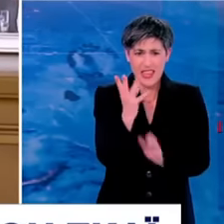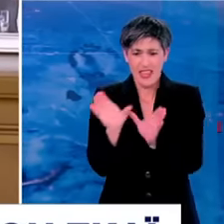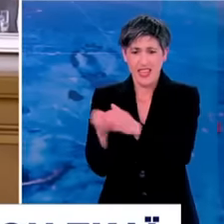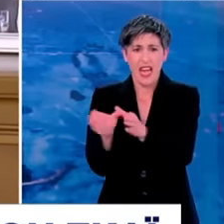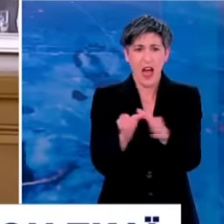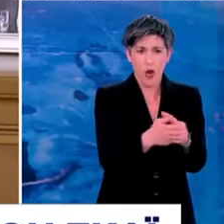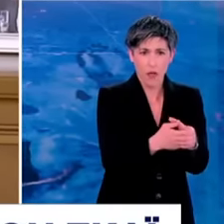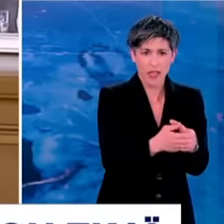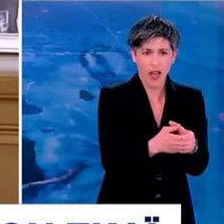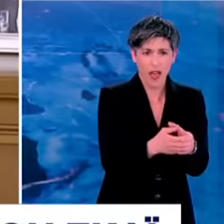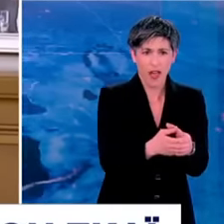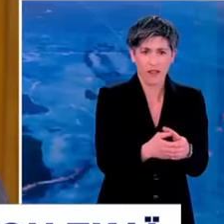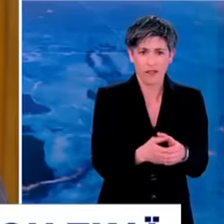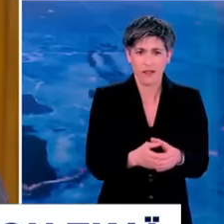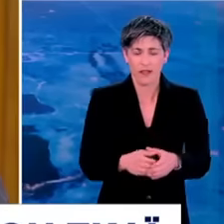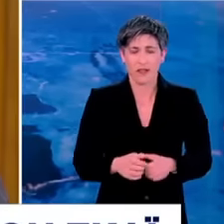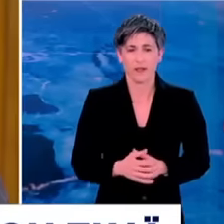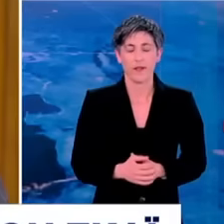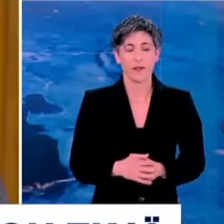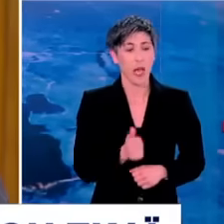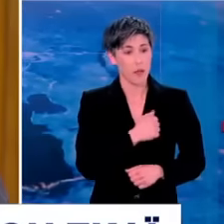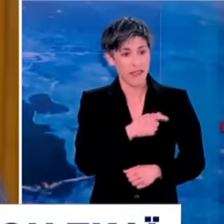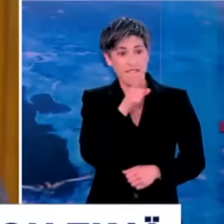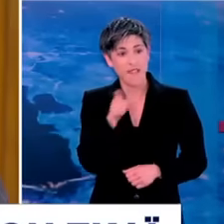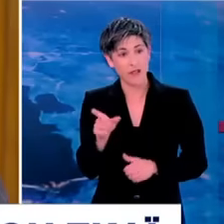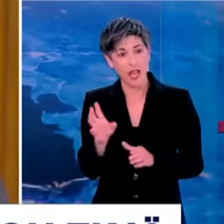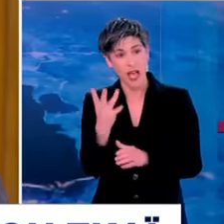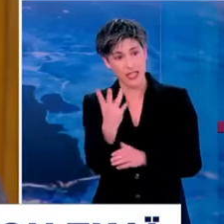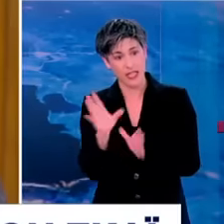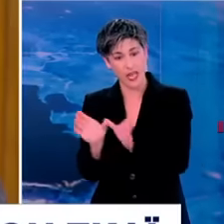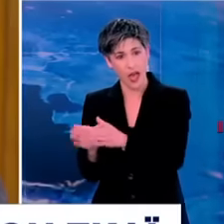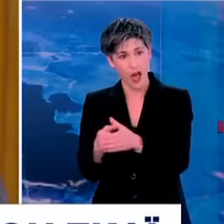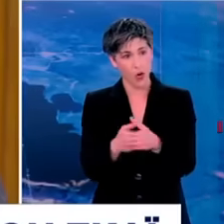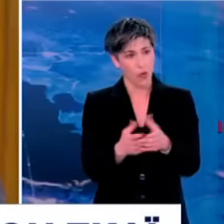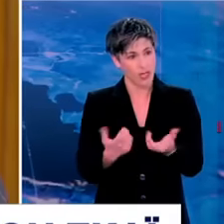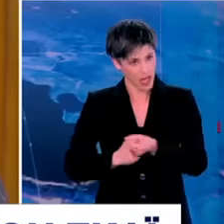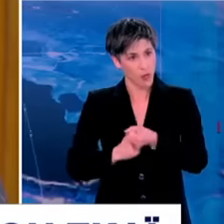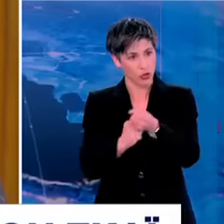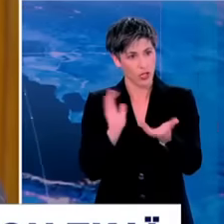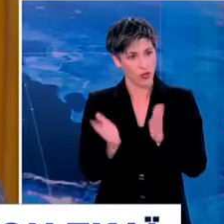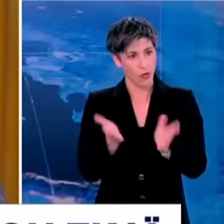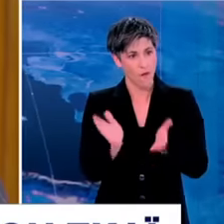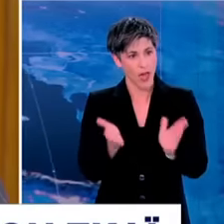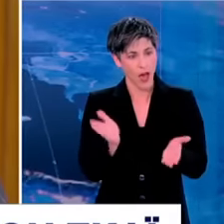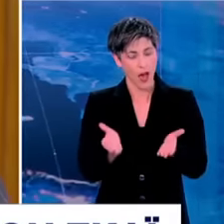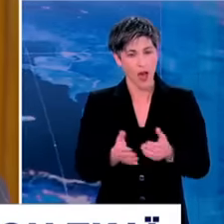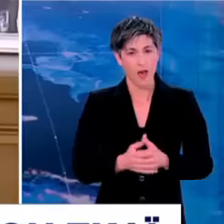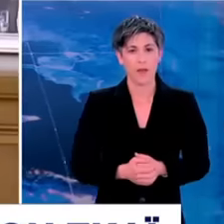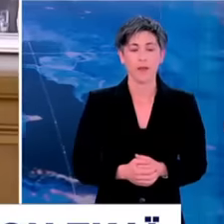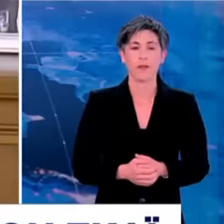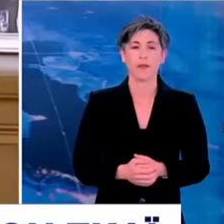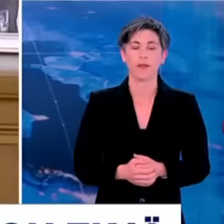Νέας Δημοκρατίας. Που πιστεύετε ότι πρεσβεύουν τη βία, δηλαδή, όπως και οι Σπαρτιάτες, λόγος για τον οποίο εν πολύ στέθηκαν